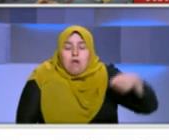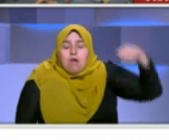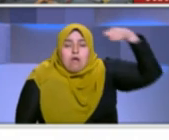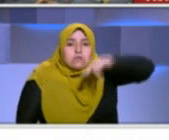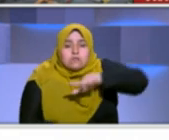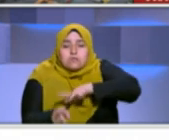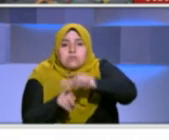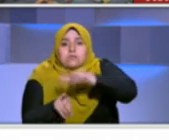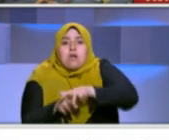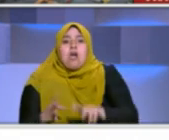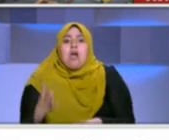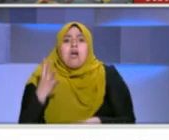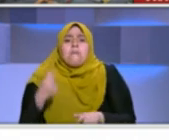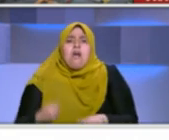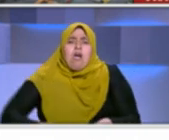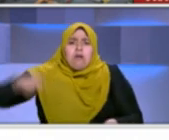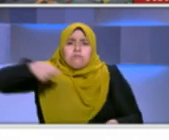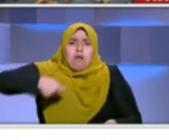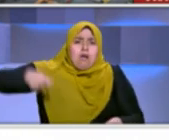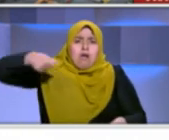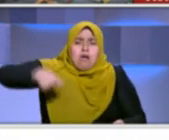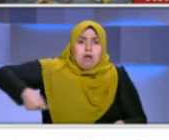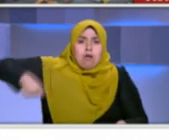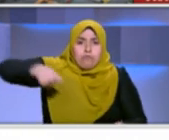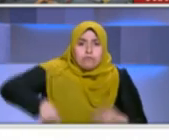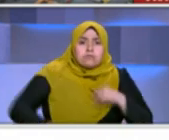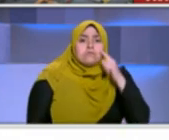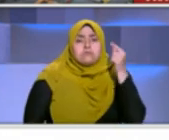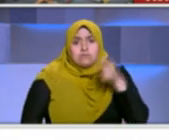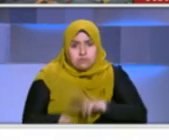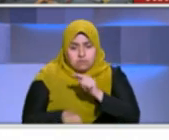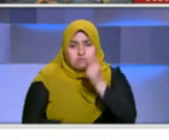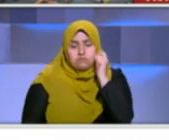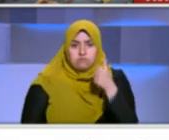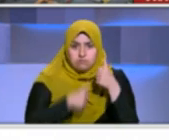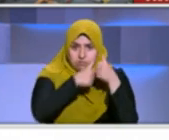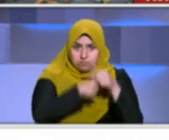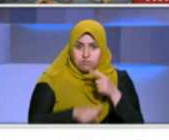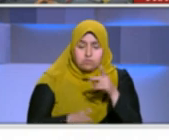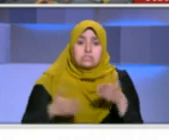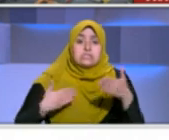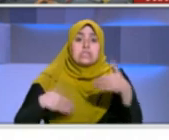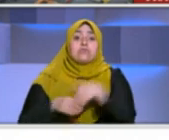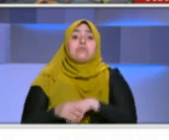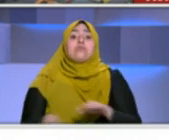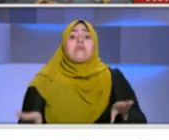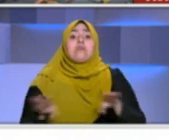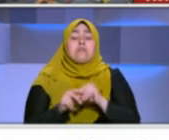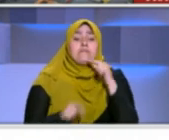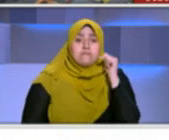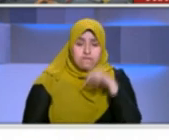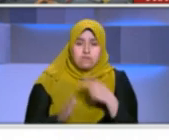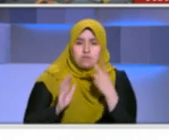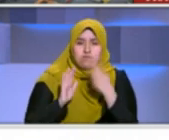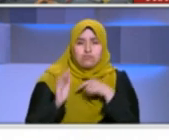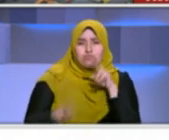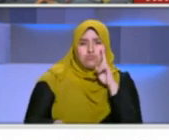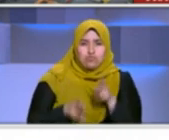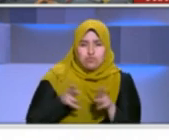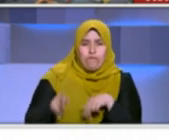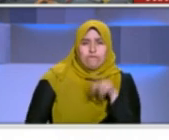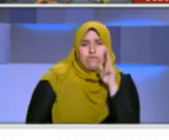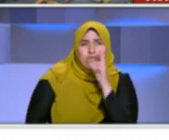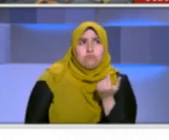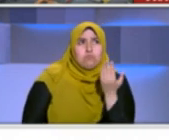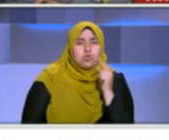واسوأ باربع اضعاف الازمه العالميه في 2008. بما ان حضرتك يا استاذ محمد ذكرت صندوق النقد، صندوق النقد في تقرير له منذ ايام او منذ يوم